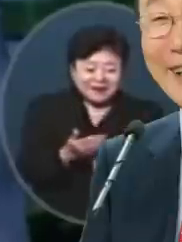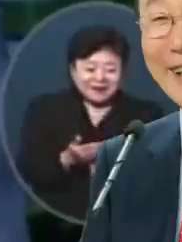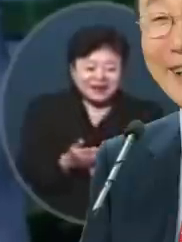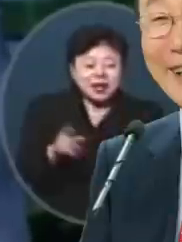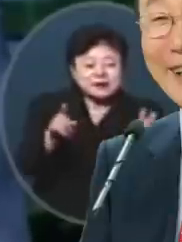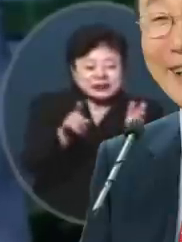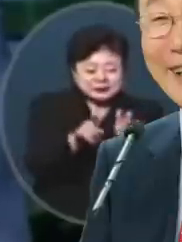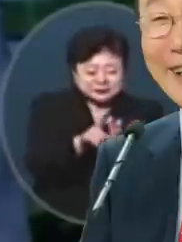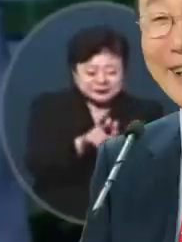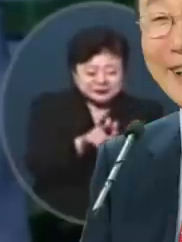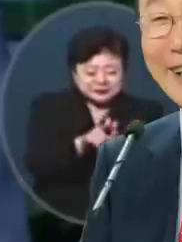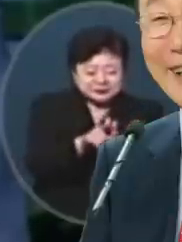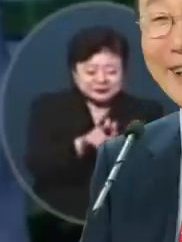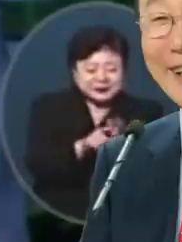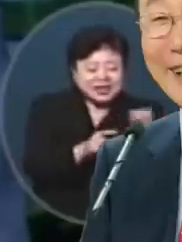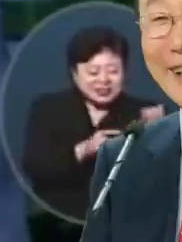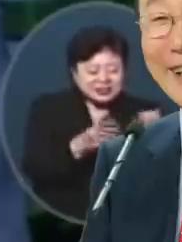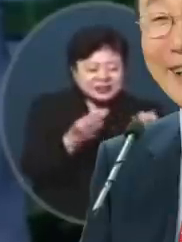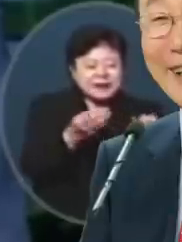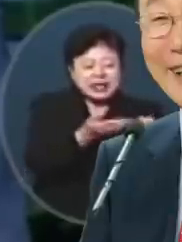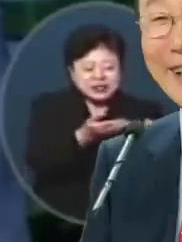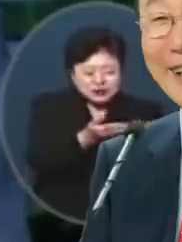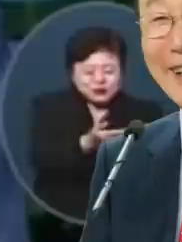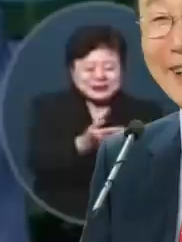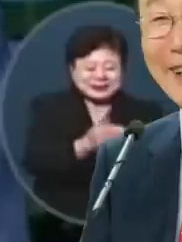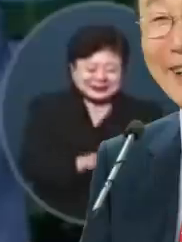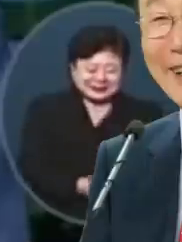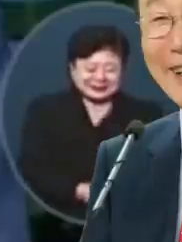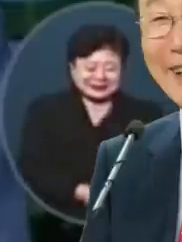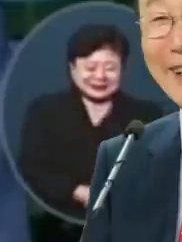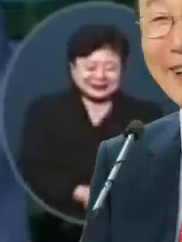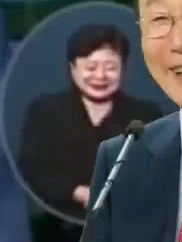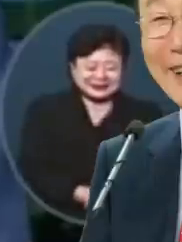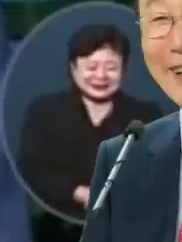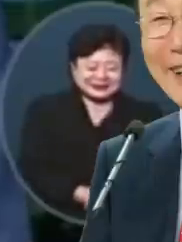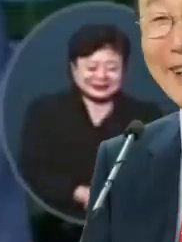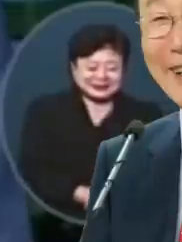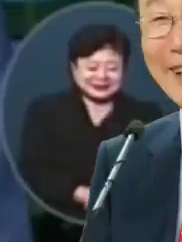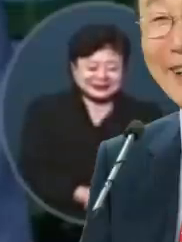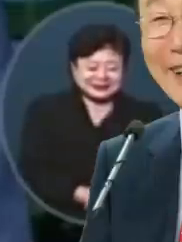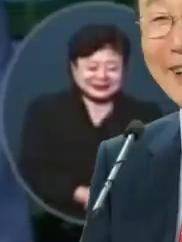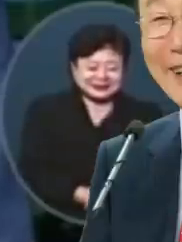신앙을 여성들에게 많이 준 것입니다.